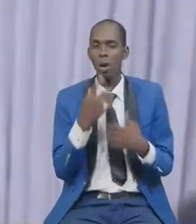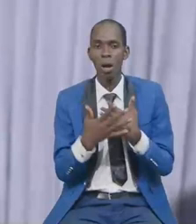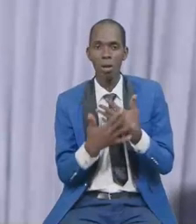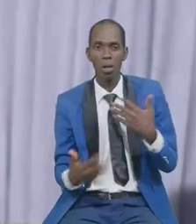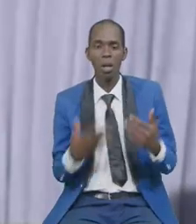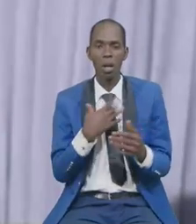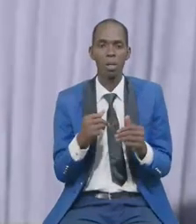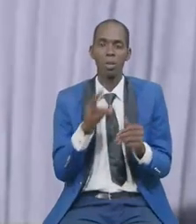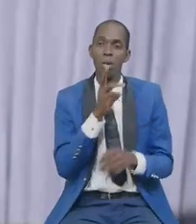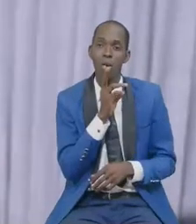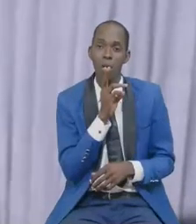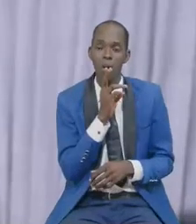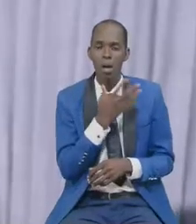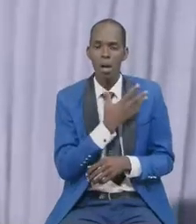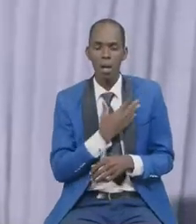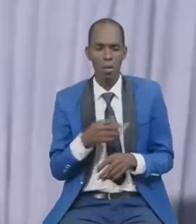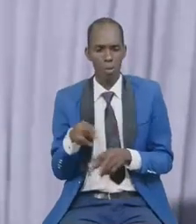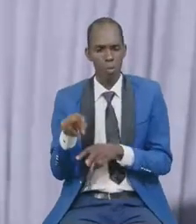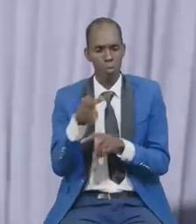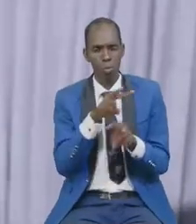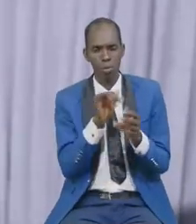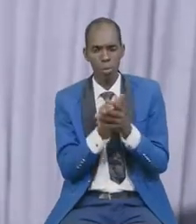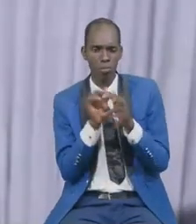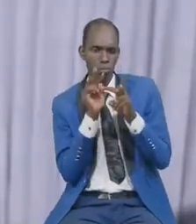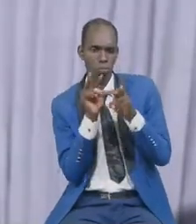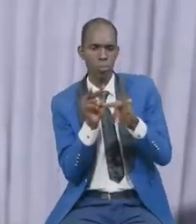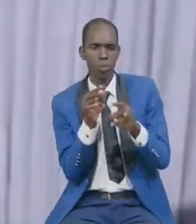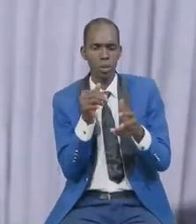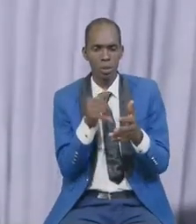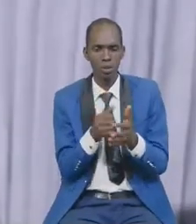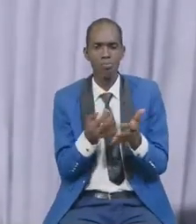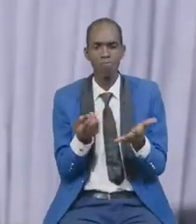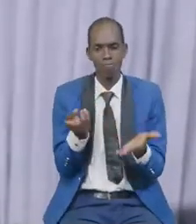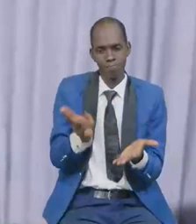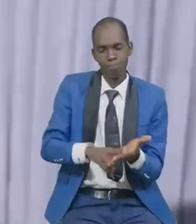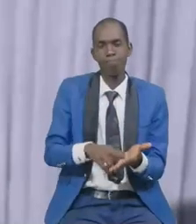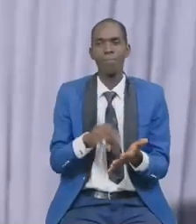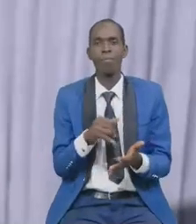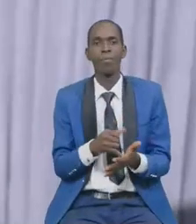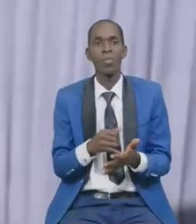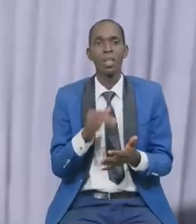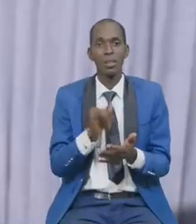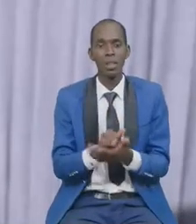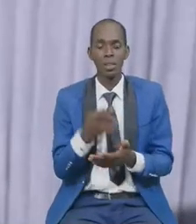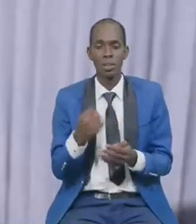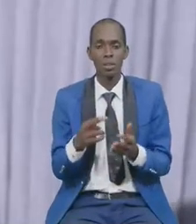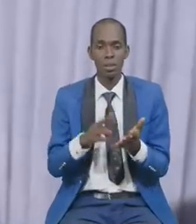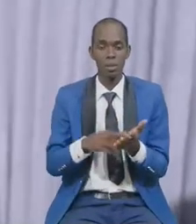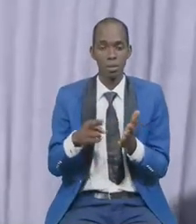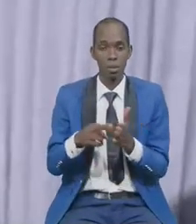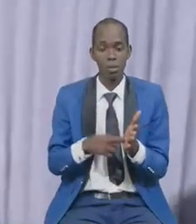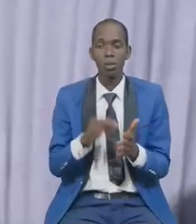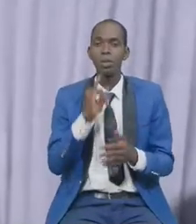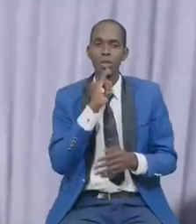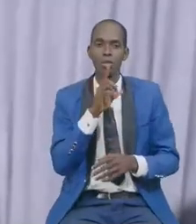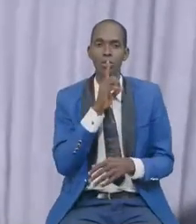Celui qui l'a vu en a rendu témoignage, et son témoignage est vrai. Et il sait